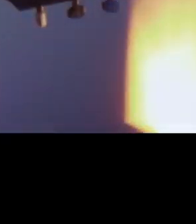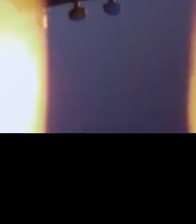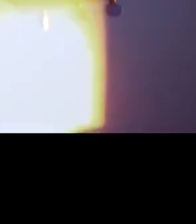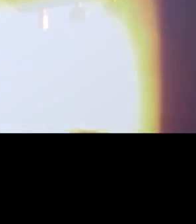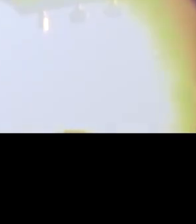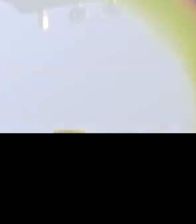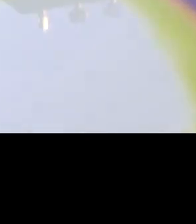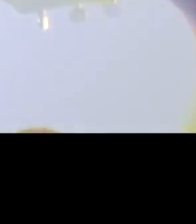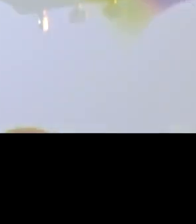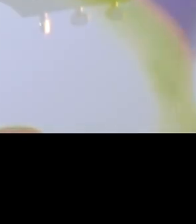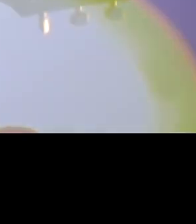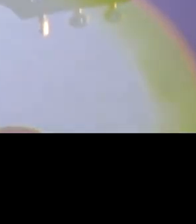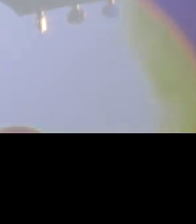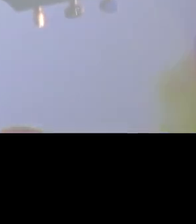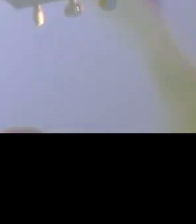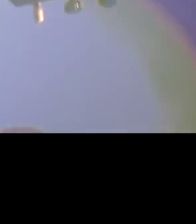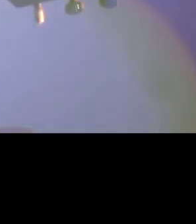umire.